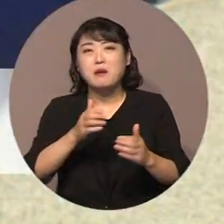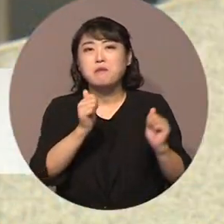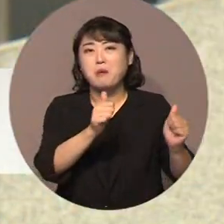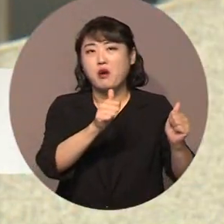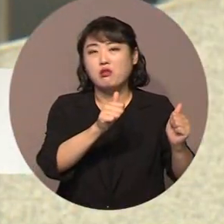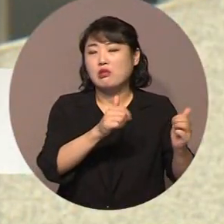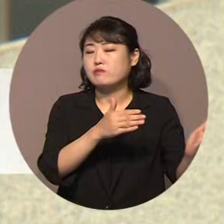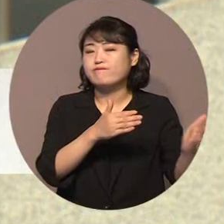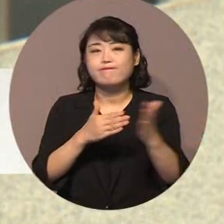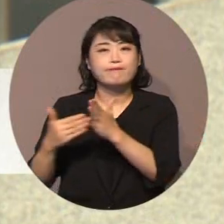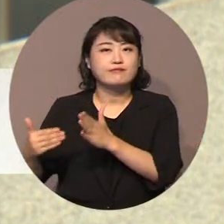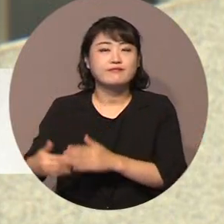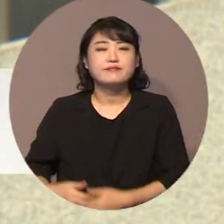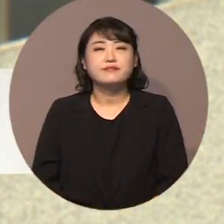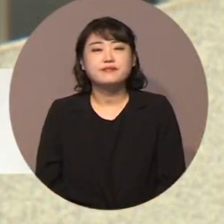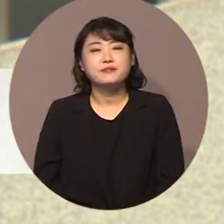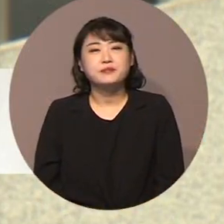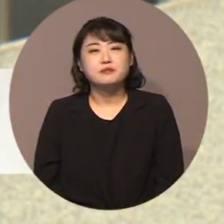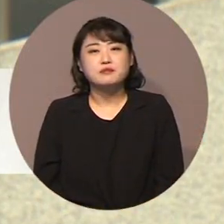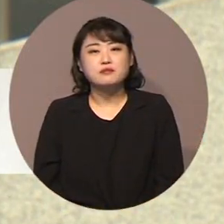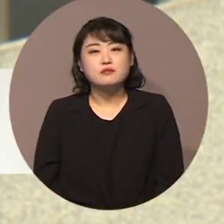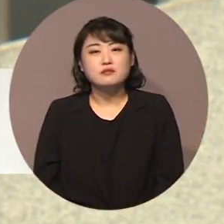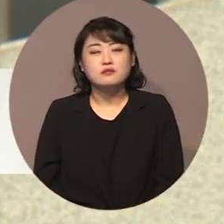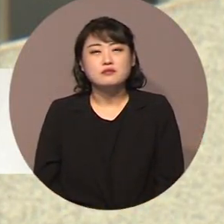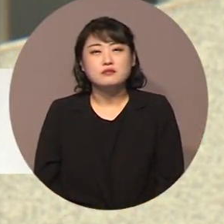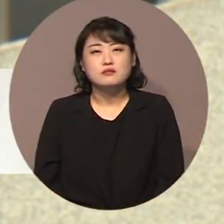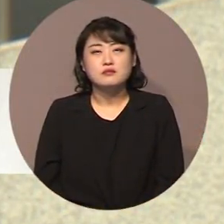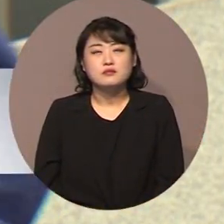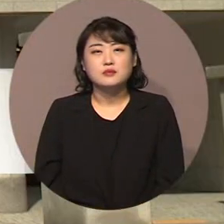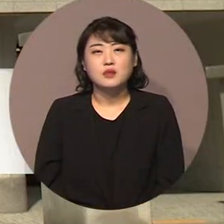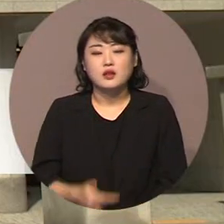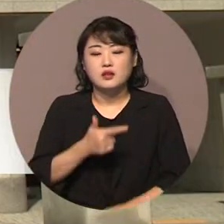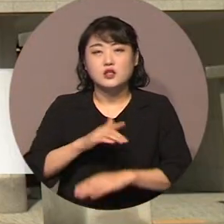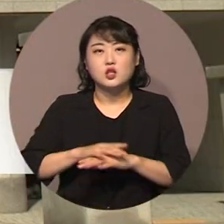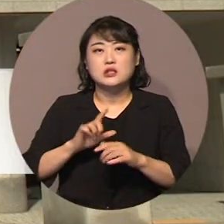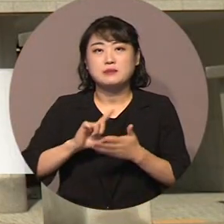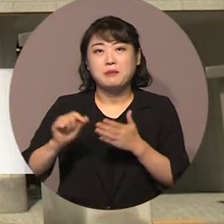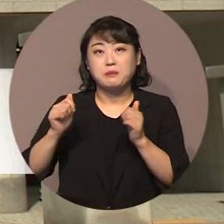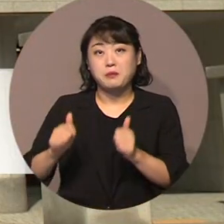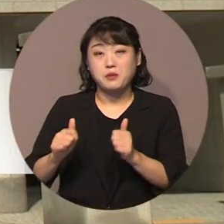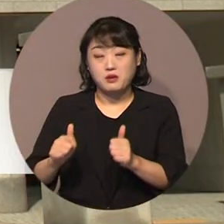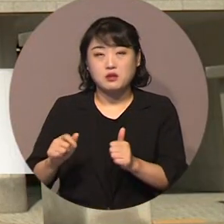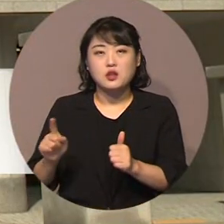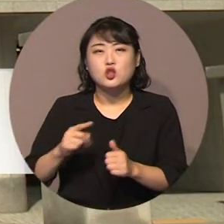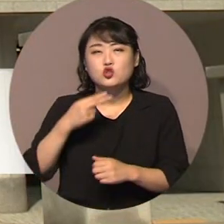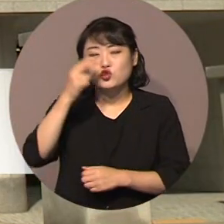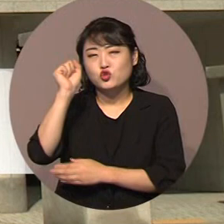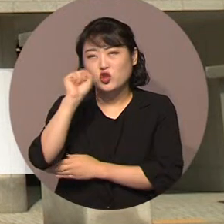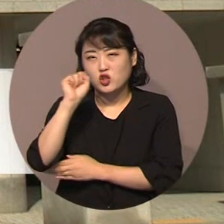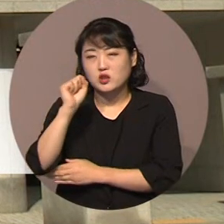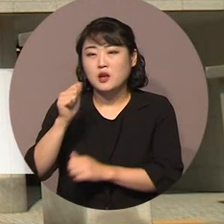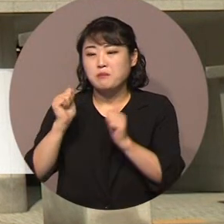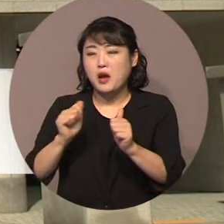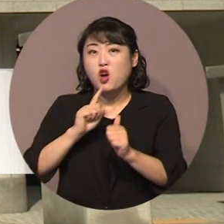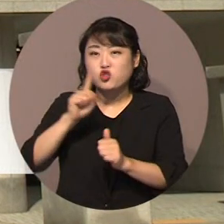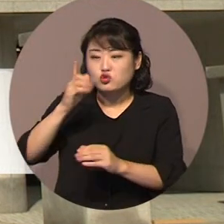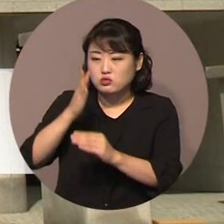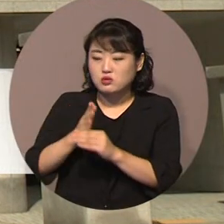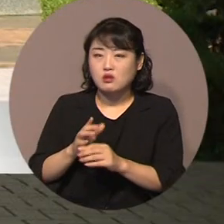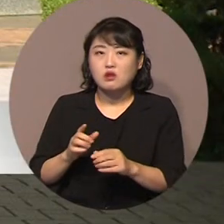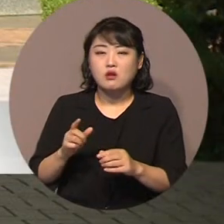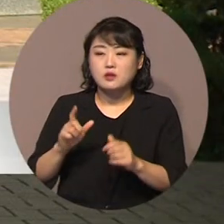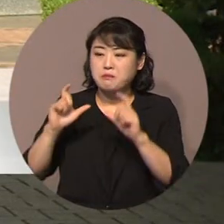법원이이를 받아들이지 않았습니다 대전제법 형상수 5부는 음주운전 등의 혐의로 기소되고도 선고기일에